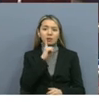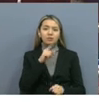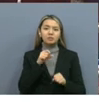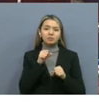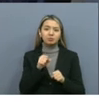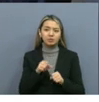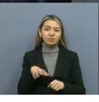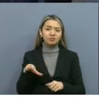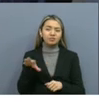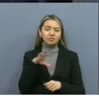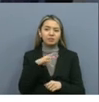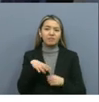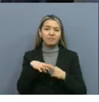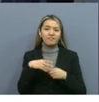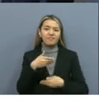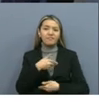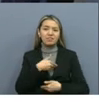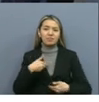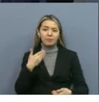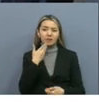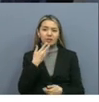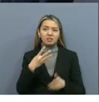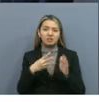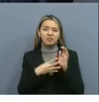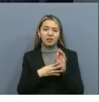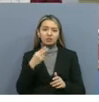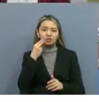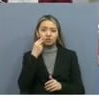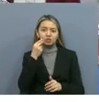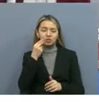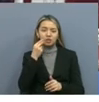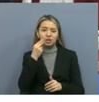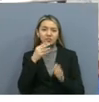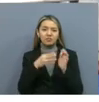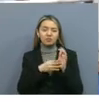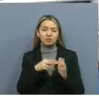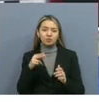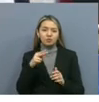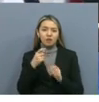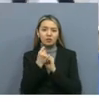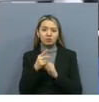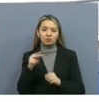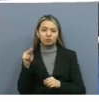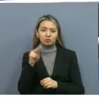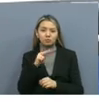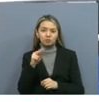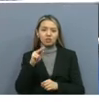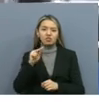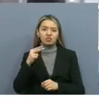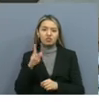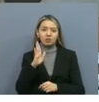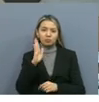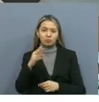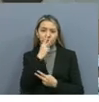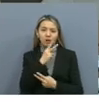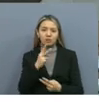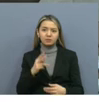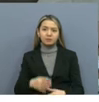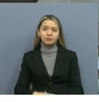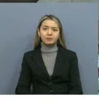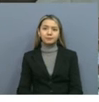боксшылар турнирінің финалдық сайыстары 9-шы қаңтар күні сағат 11-де басталады. Қалымбек Мұхамеджанов, Сауырбек Құлатайұлы, Алмас Садуақасов,